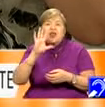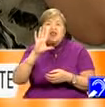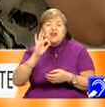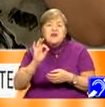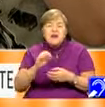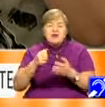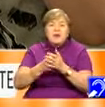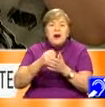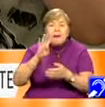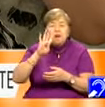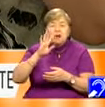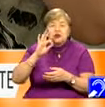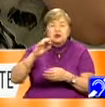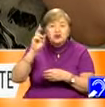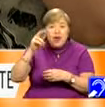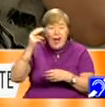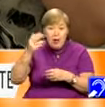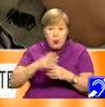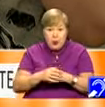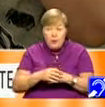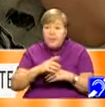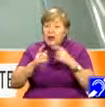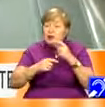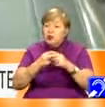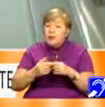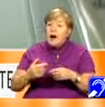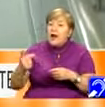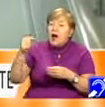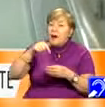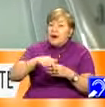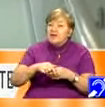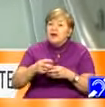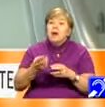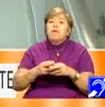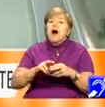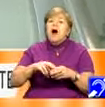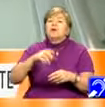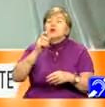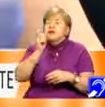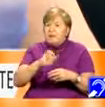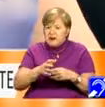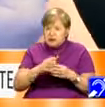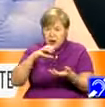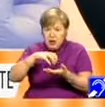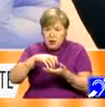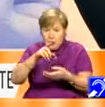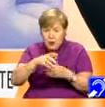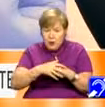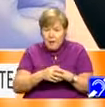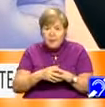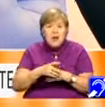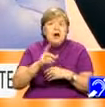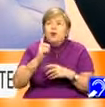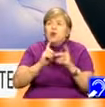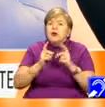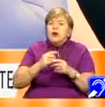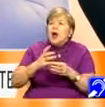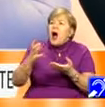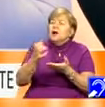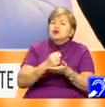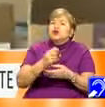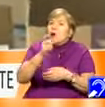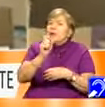400 de euro. Ulterior, la acest grup ar fi aderat mai multe persoane. Acestea ar fi racolat doritori interesați